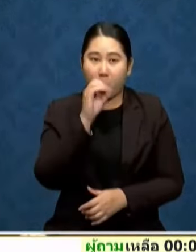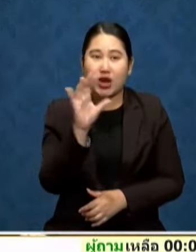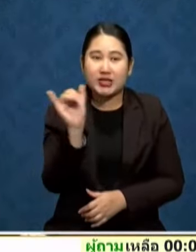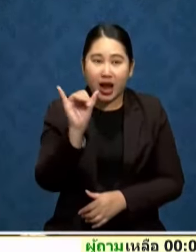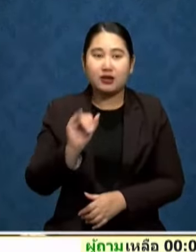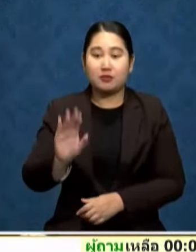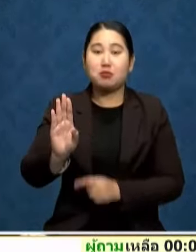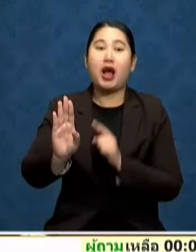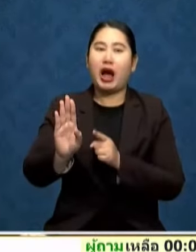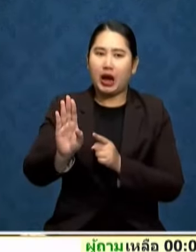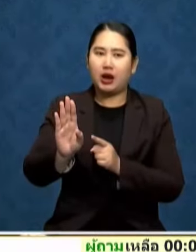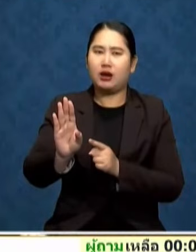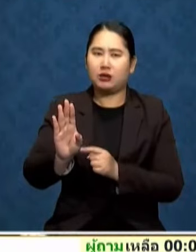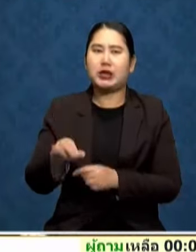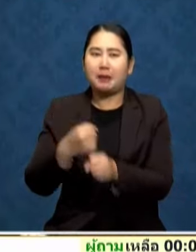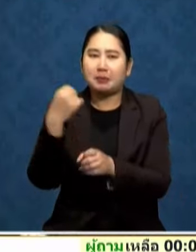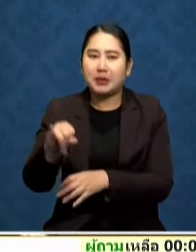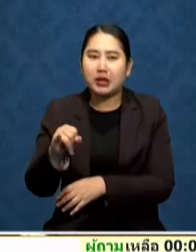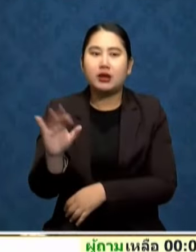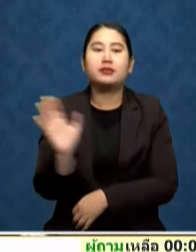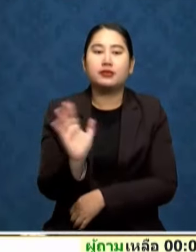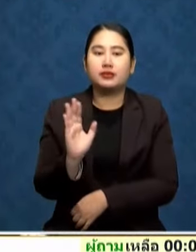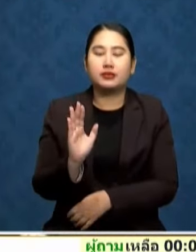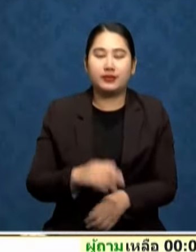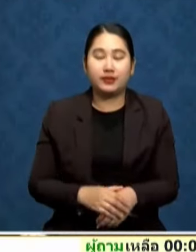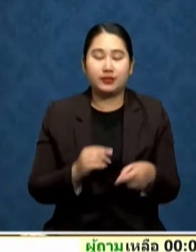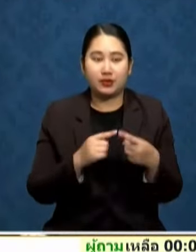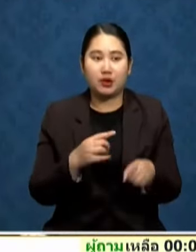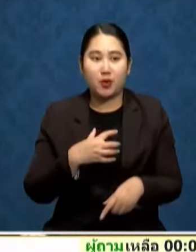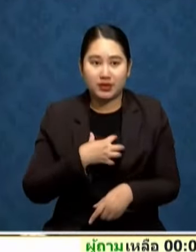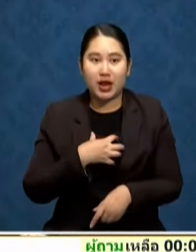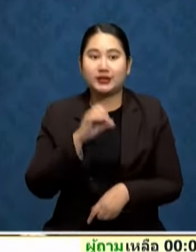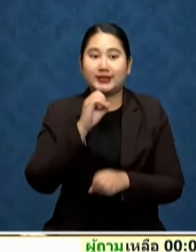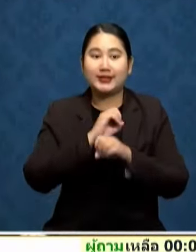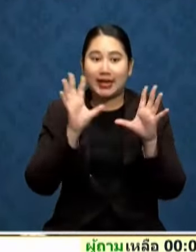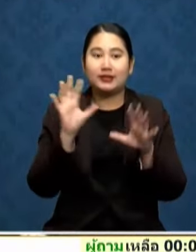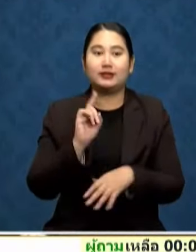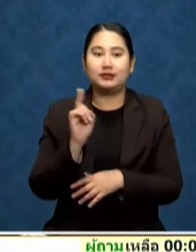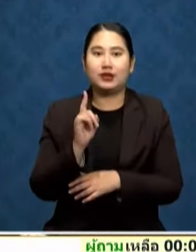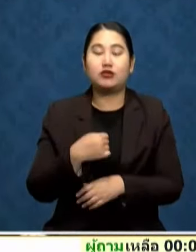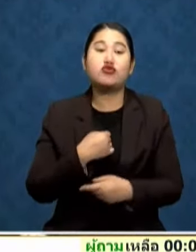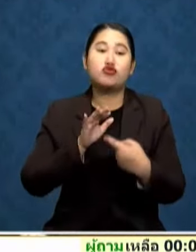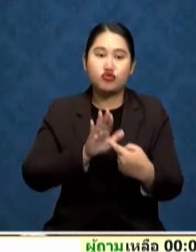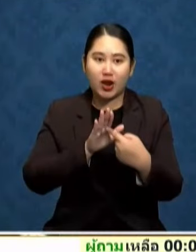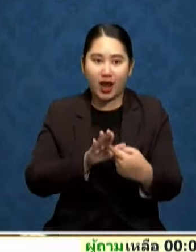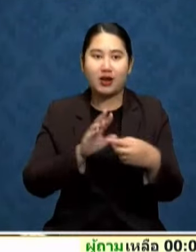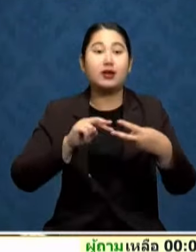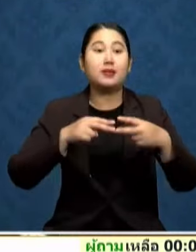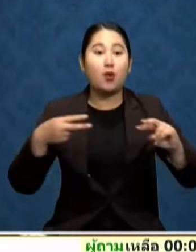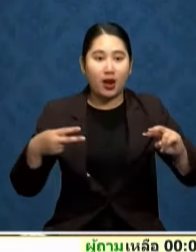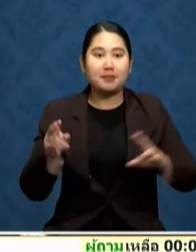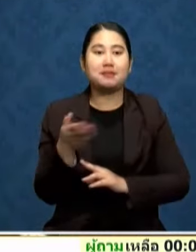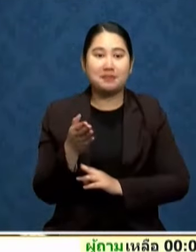เนี่ยที่ผมกล่าวเนี่ยเป็นผู้กระทำความผิดแต่ผมอยากจะยืนยันว่าตัวอย่าง DNA ของ